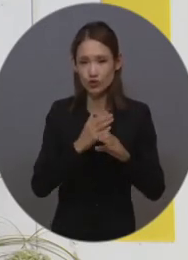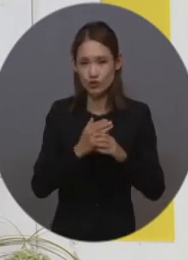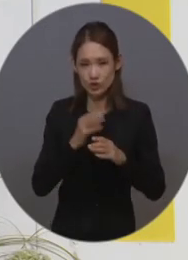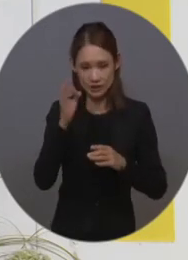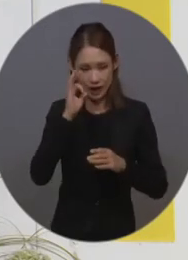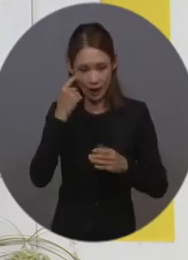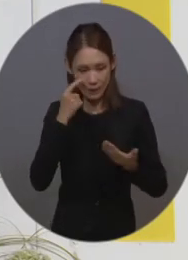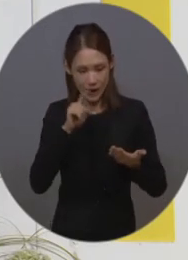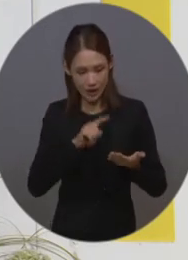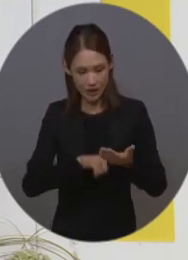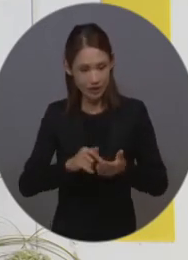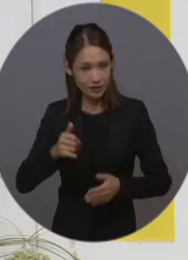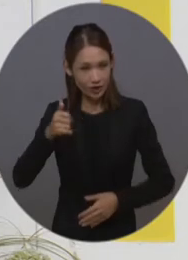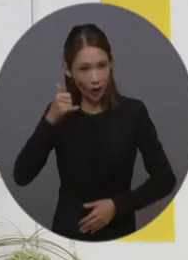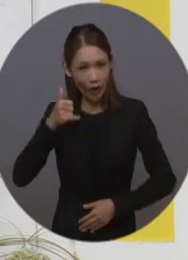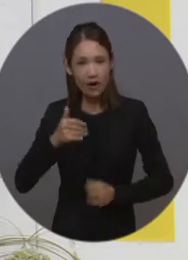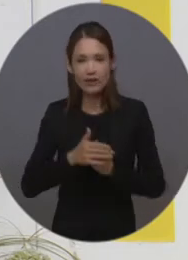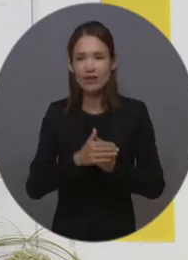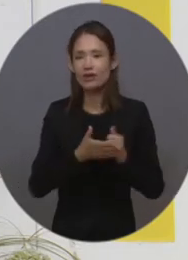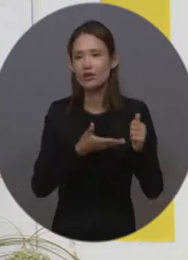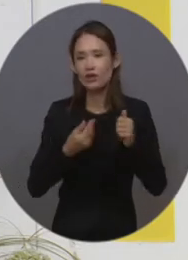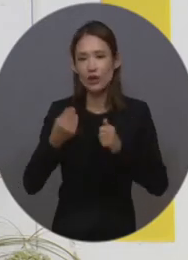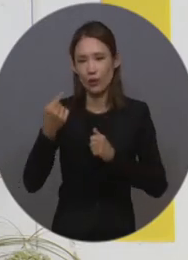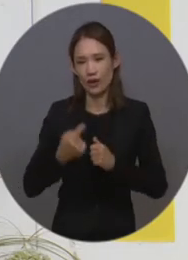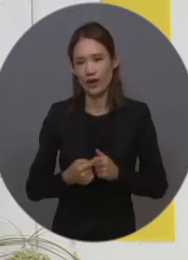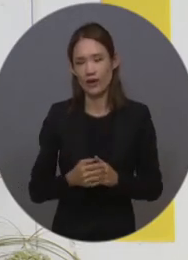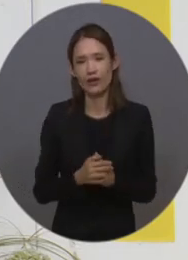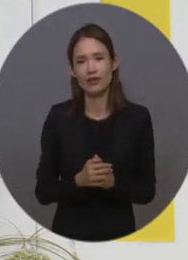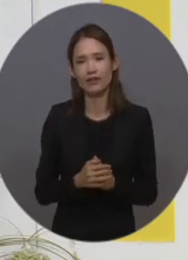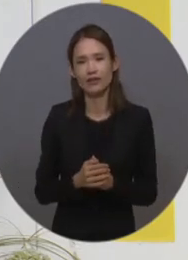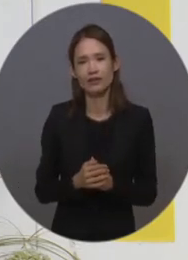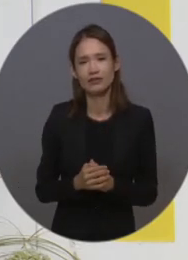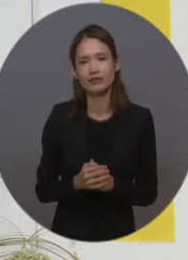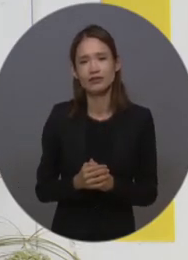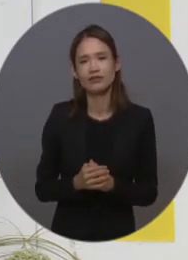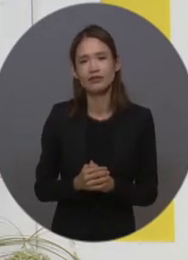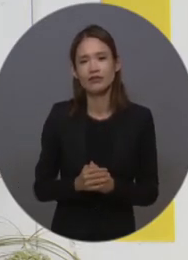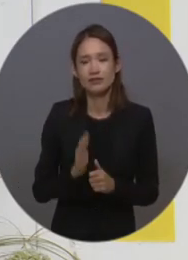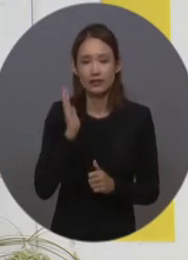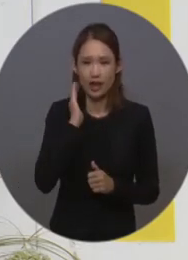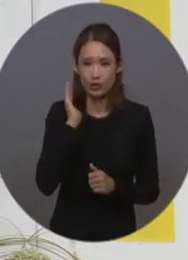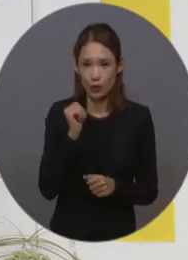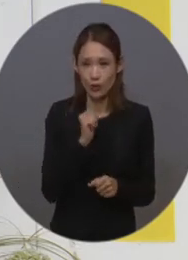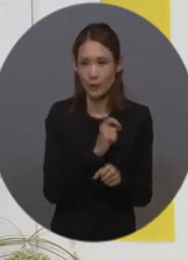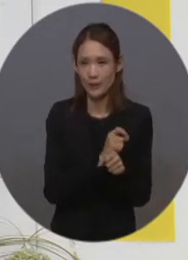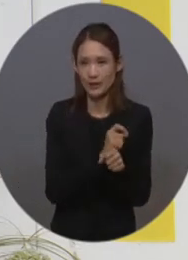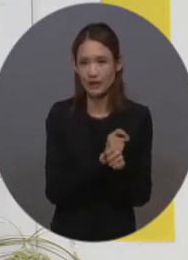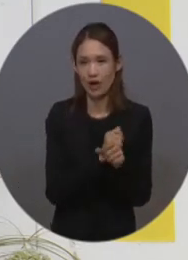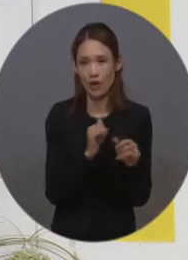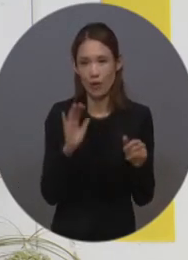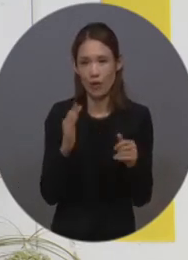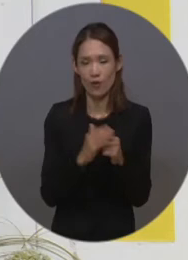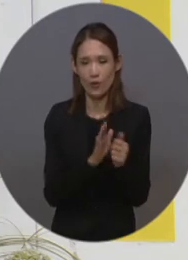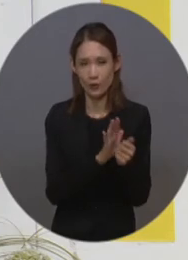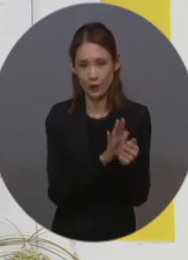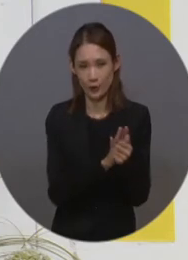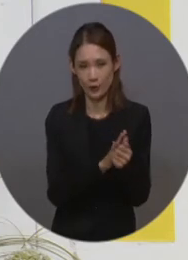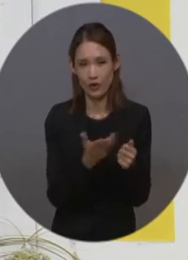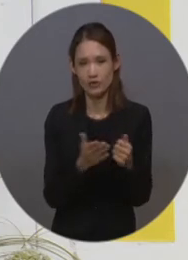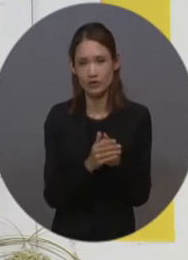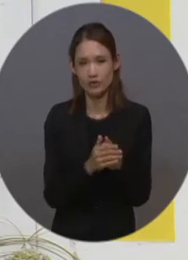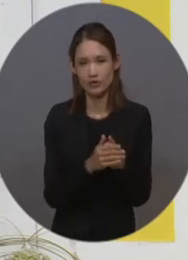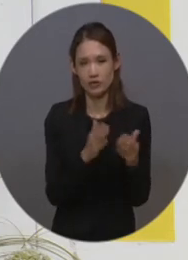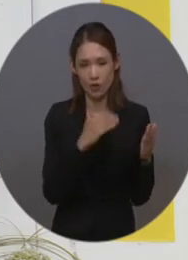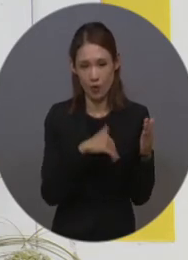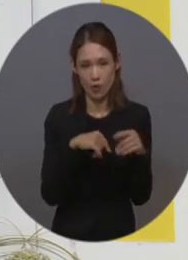찾아내서 연락을 해서 제가 오게 된 거거든요. 아. 네, 그래서 이제 대통령 비서관이 됐는데 네. 그 당시 이제 공보